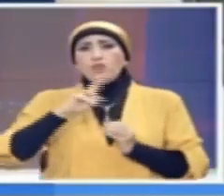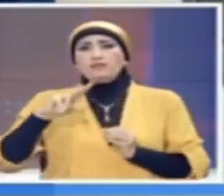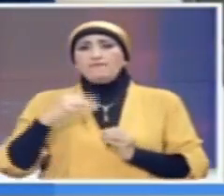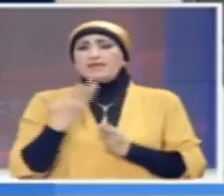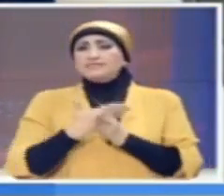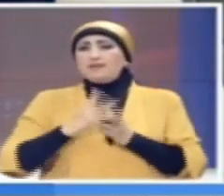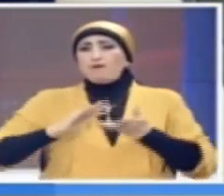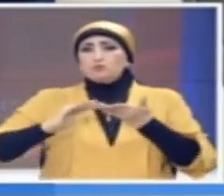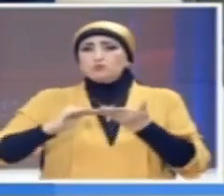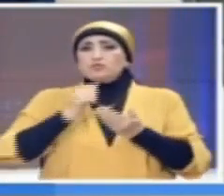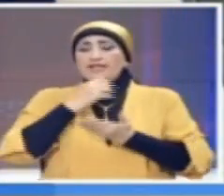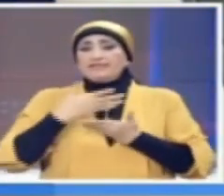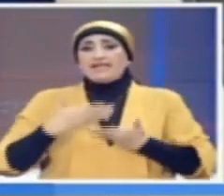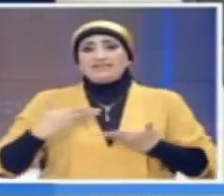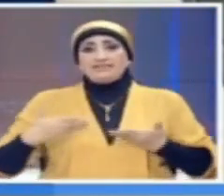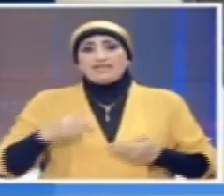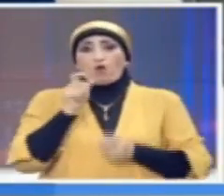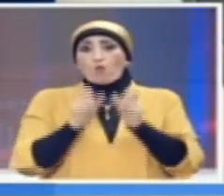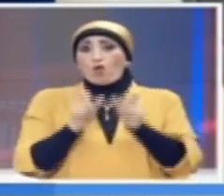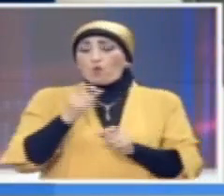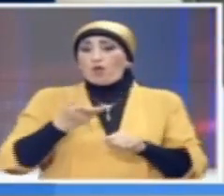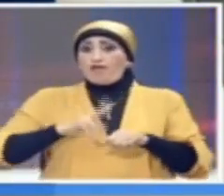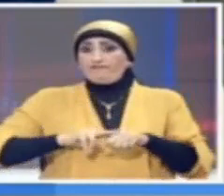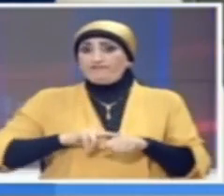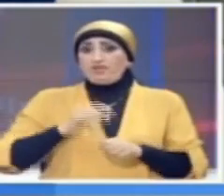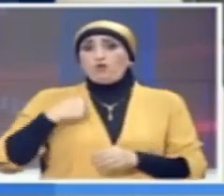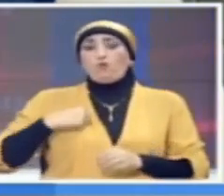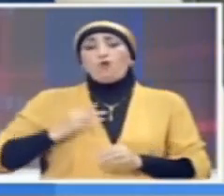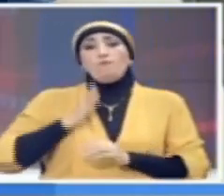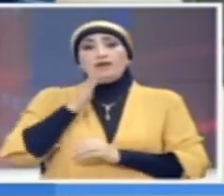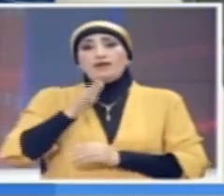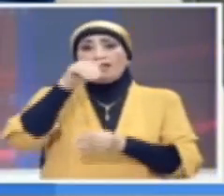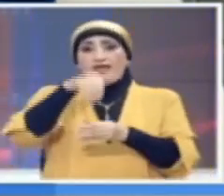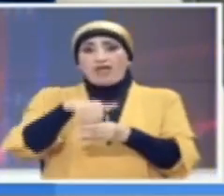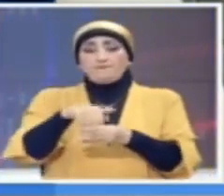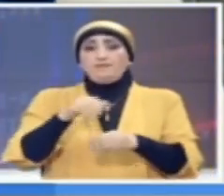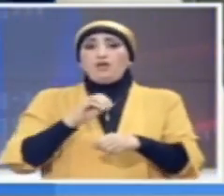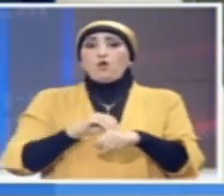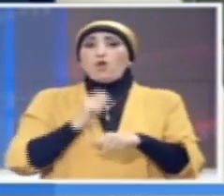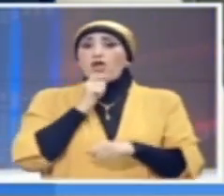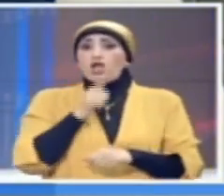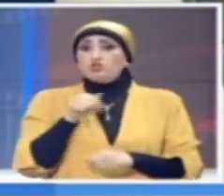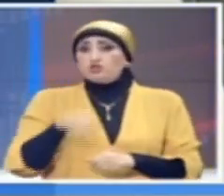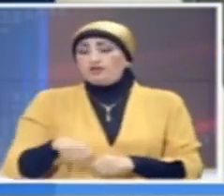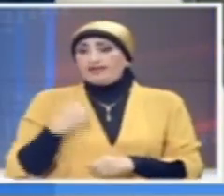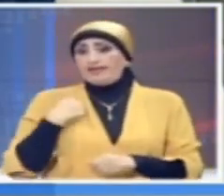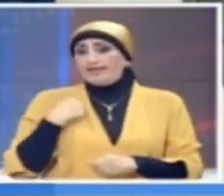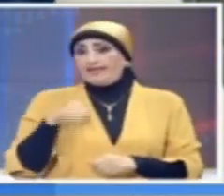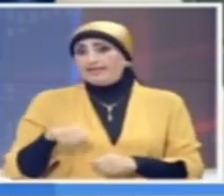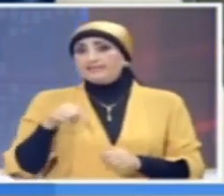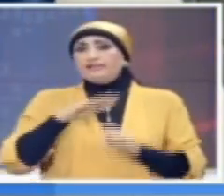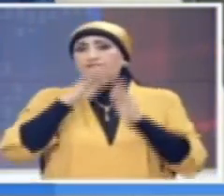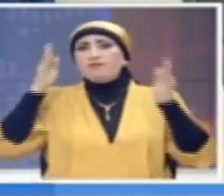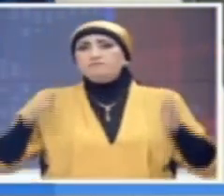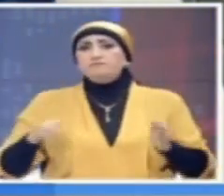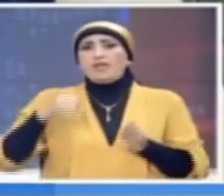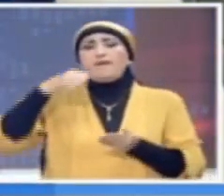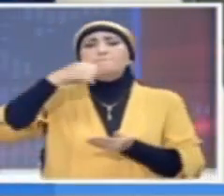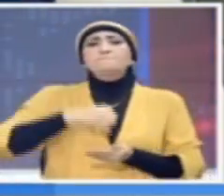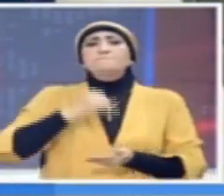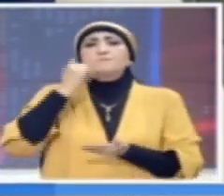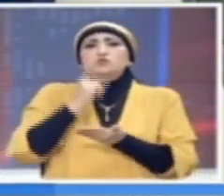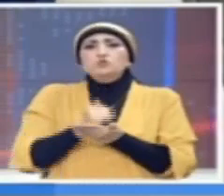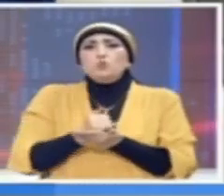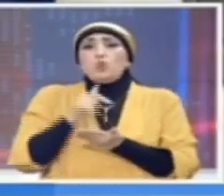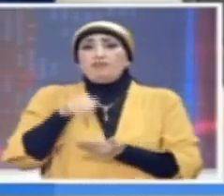المعنية لتقديم التسهيلات للمواطنين أثناء إدلائهم بأصواتهم. وأشار إلى أن غرفة العمليات المركزية